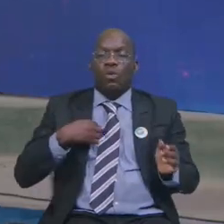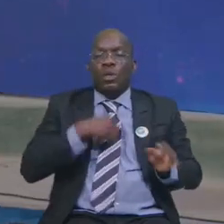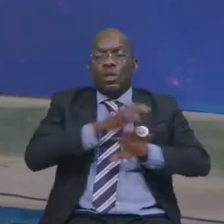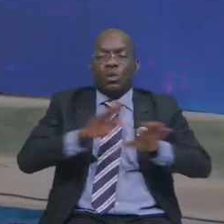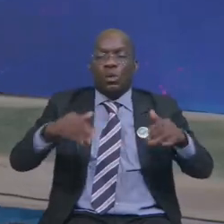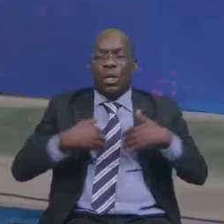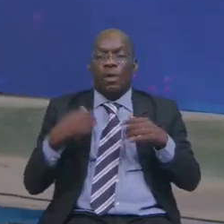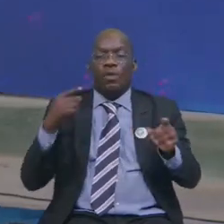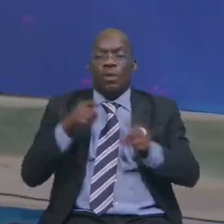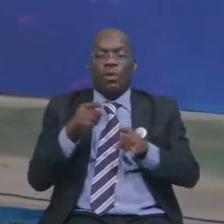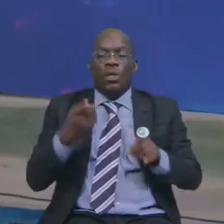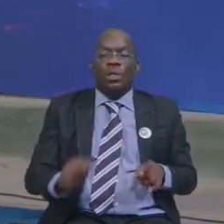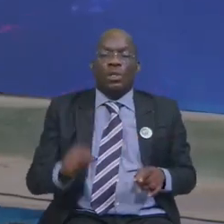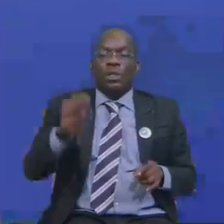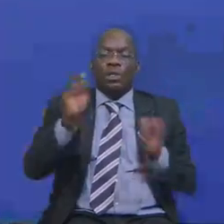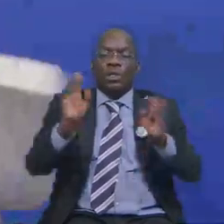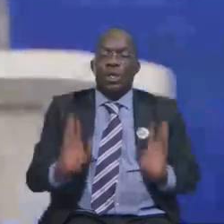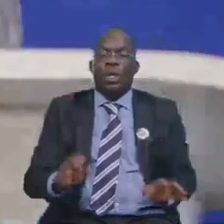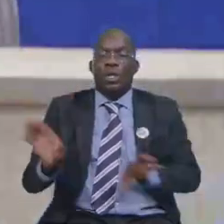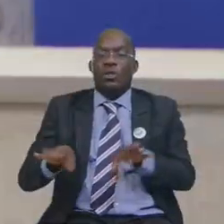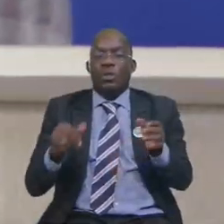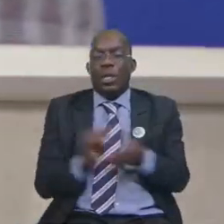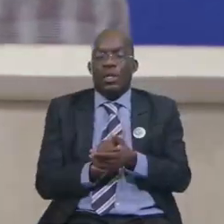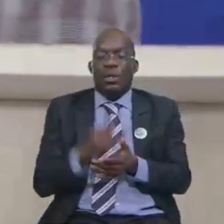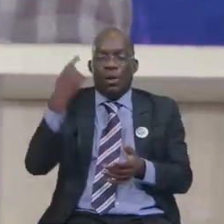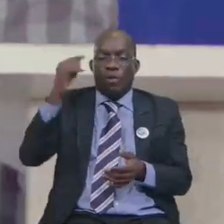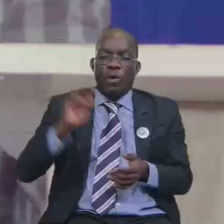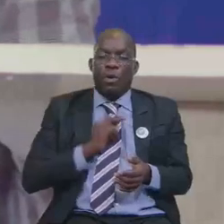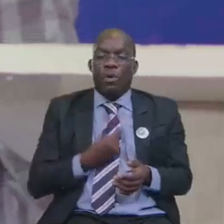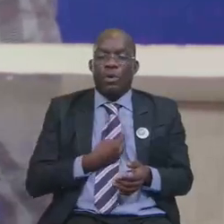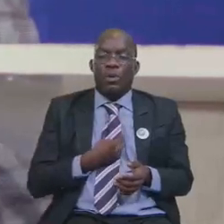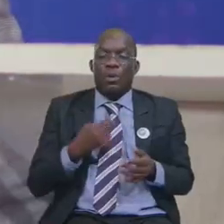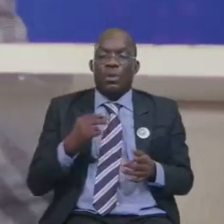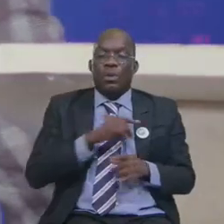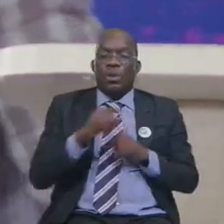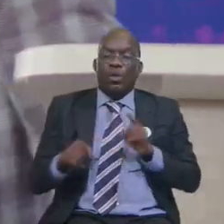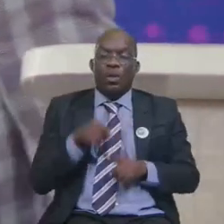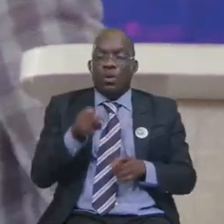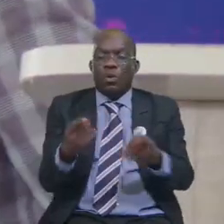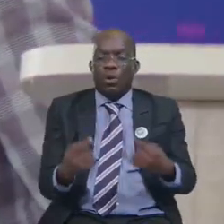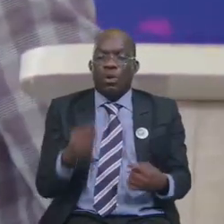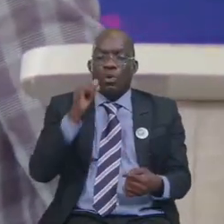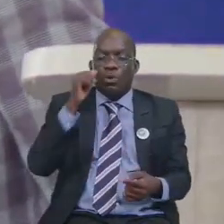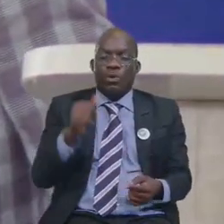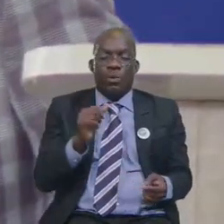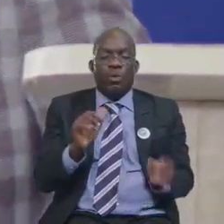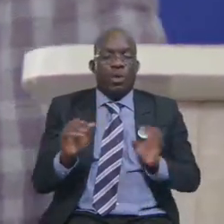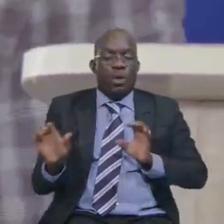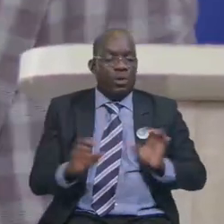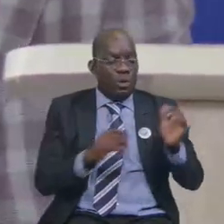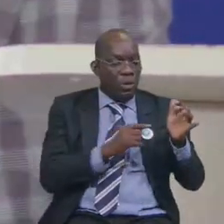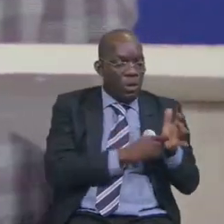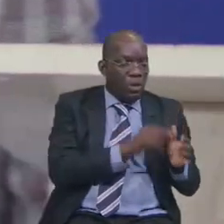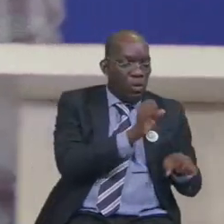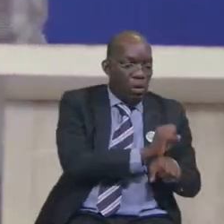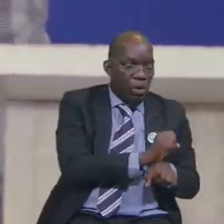l'enseignant le maître devait donner les délais quand tu viens demain tu dois faire ceci fait ce devoir